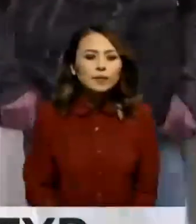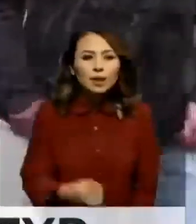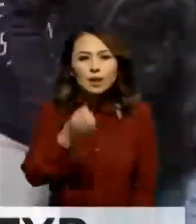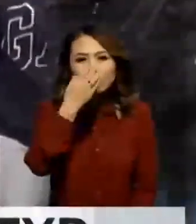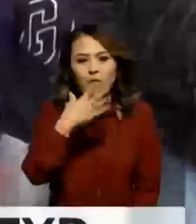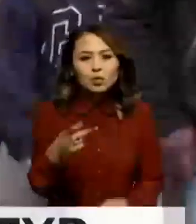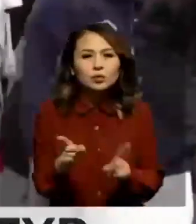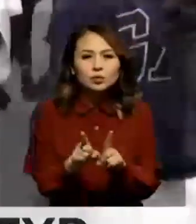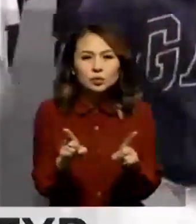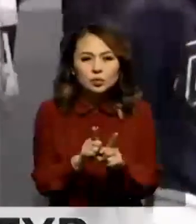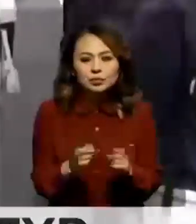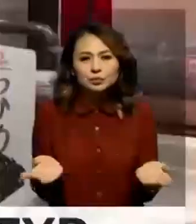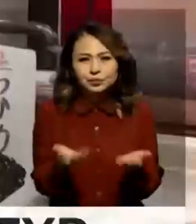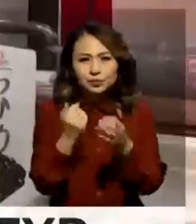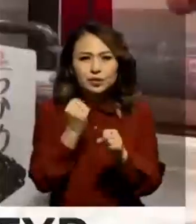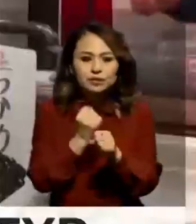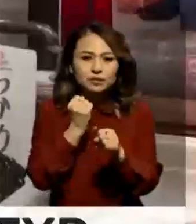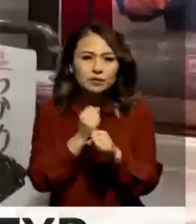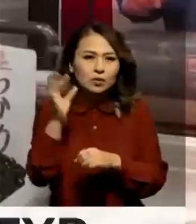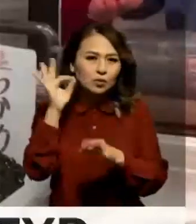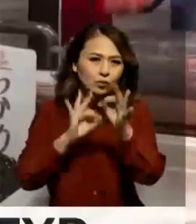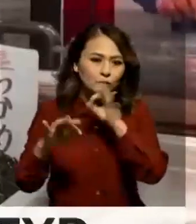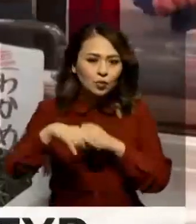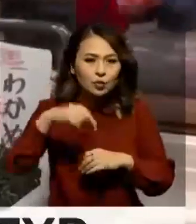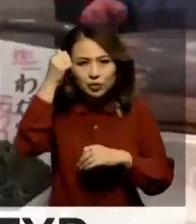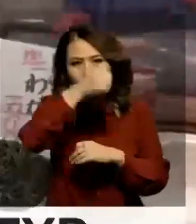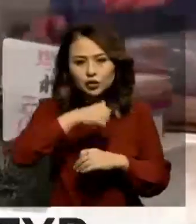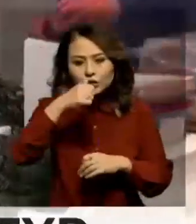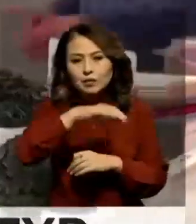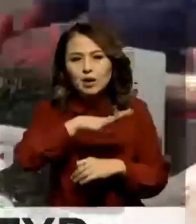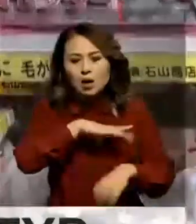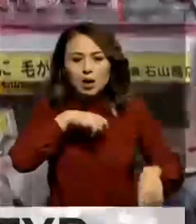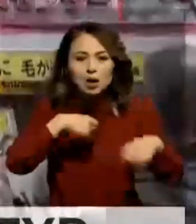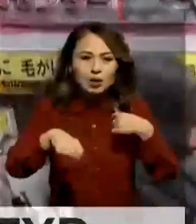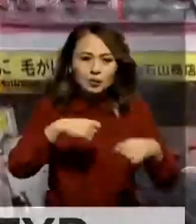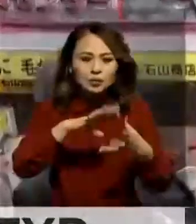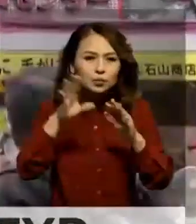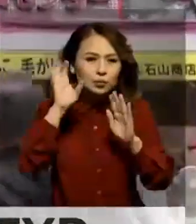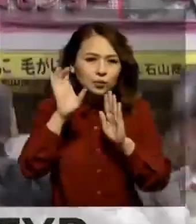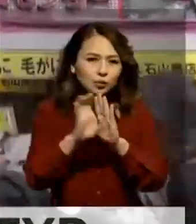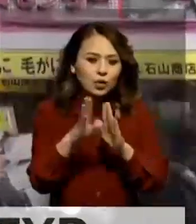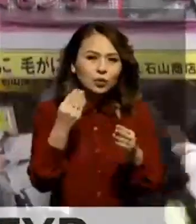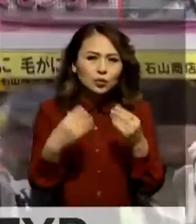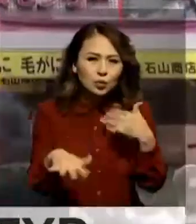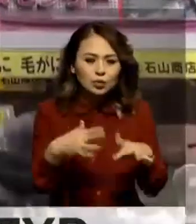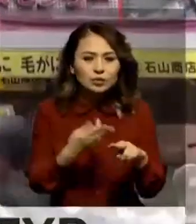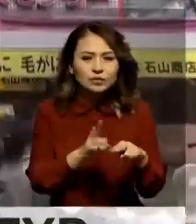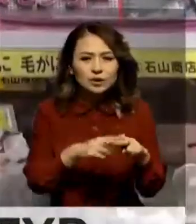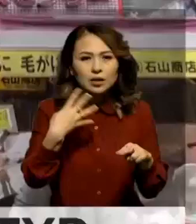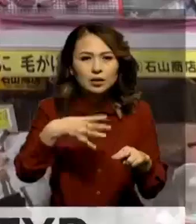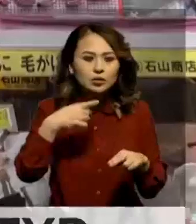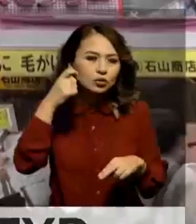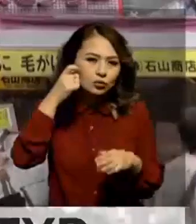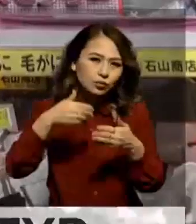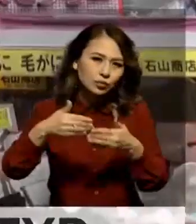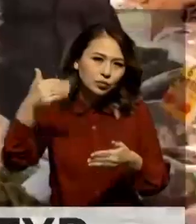Жапонияда да инфляция шарықтап тұр. Күншығыс елінде биыл азық-түлік тауарлары ырыққа көнбей, қымбатшылық осыдан 40 жыл